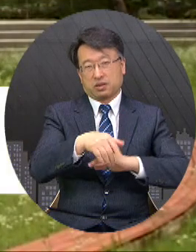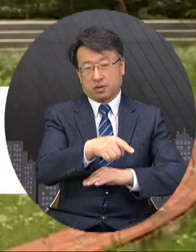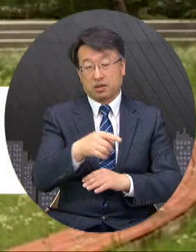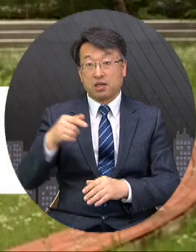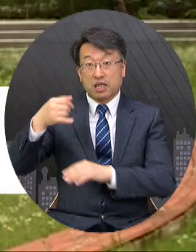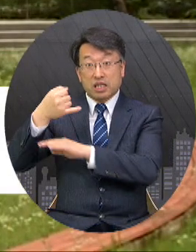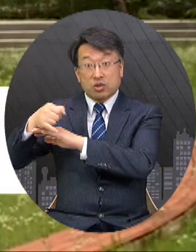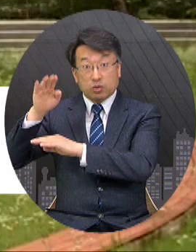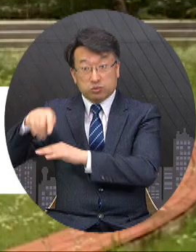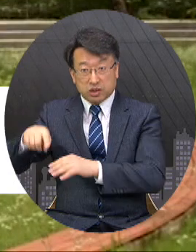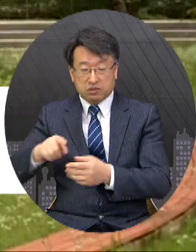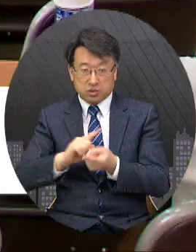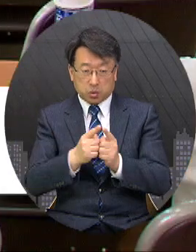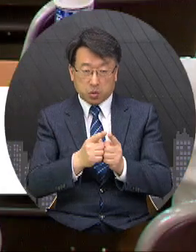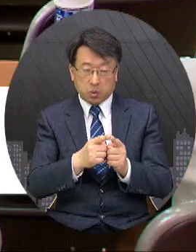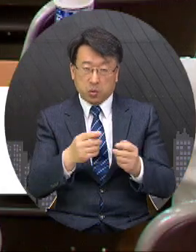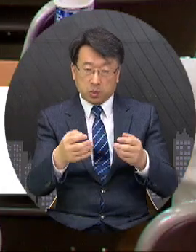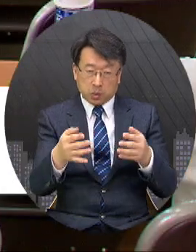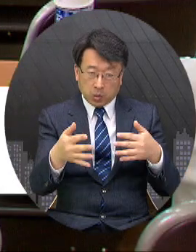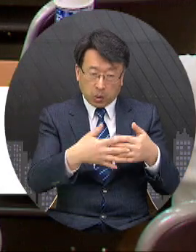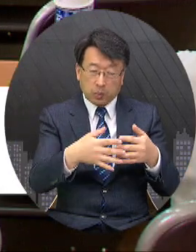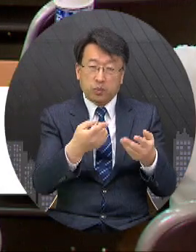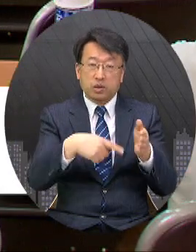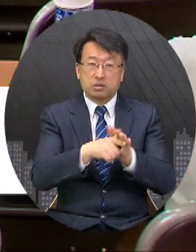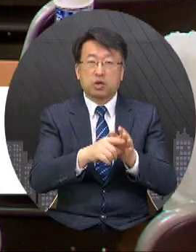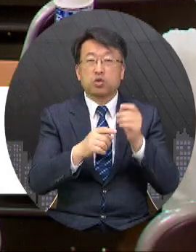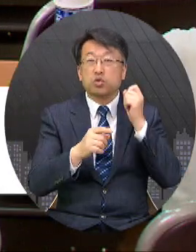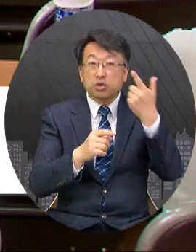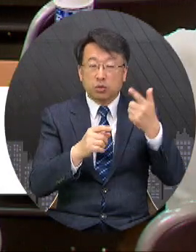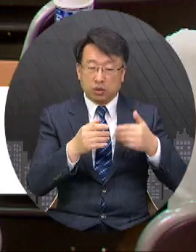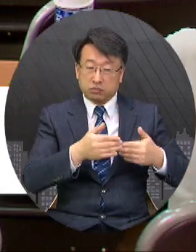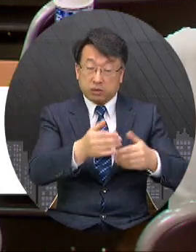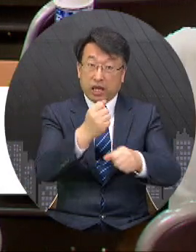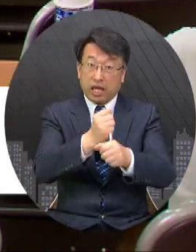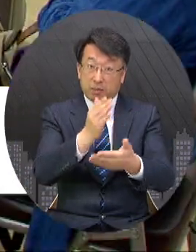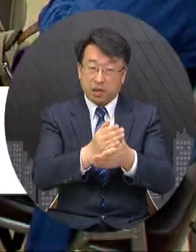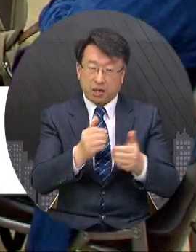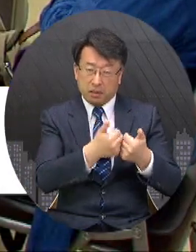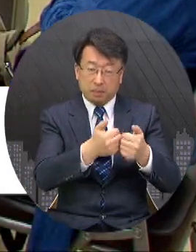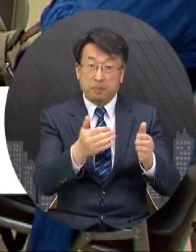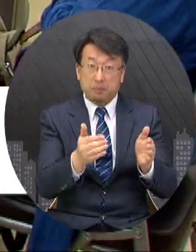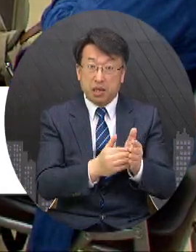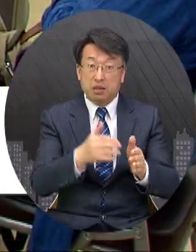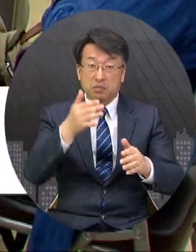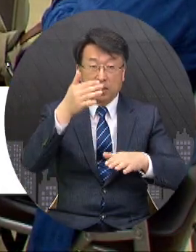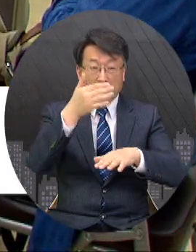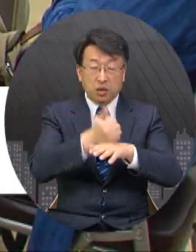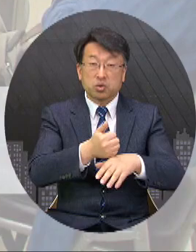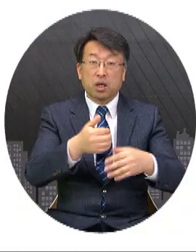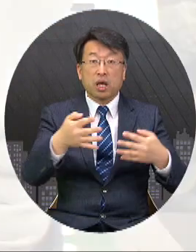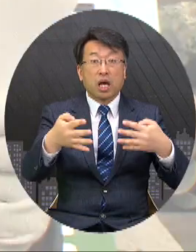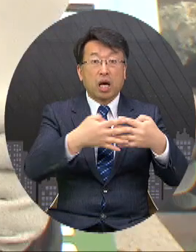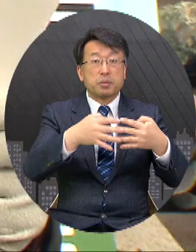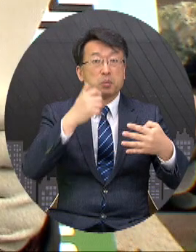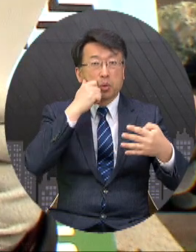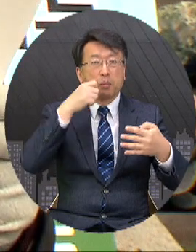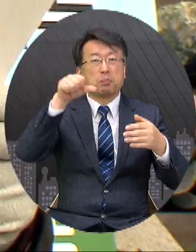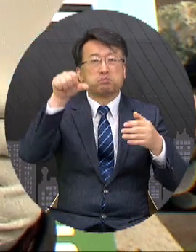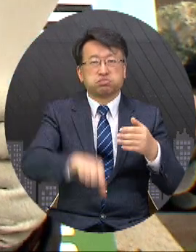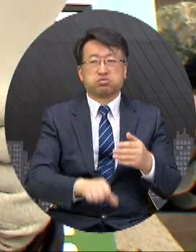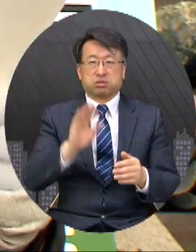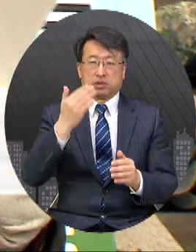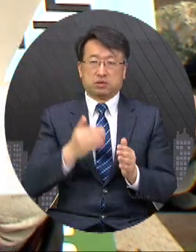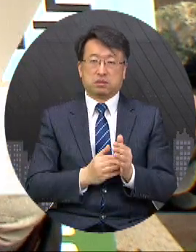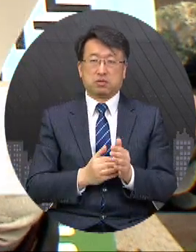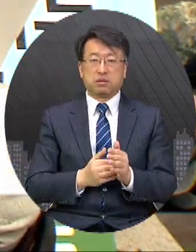기획재정부가 상생조정기구를 만들어 6개월여 동안 추진 여부를 논의했지만 결국 합의안을 도출하는 데 실패했습니다.